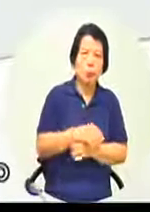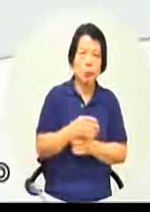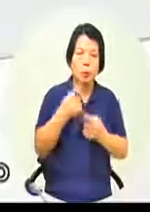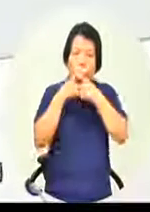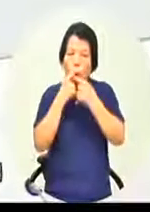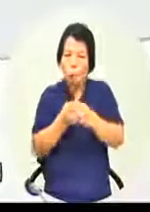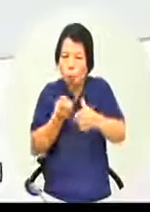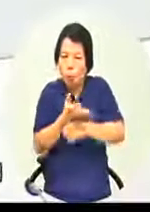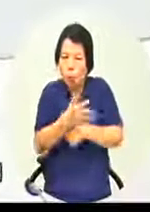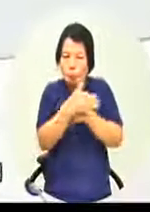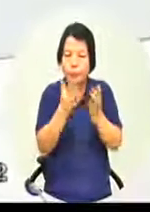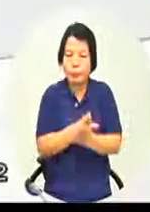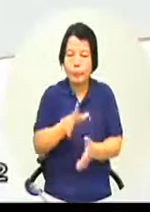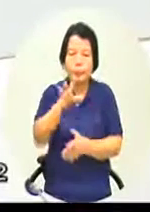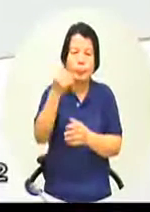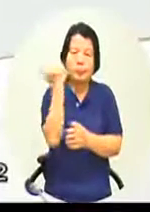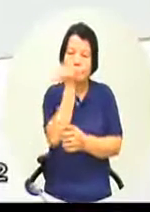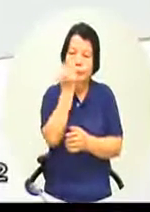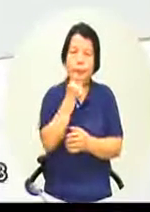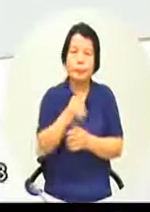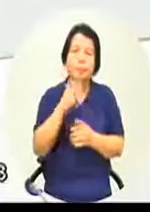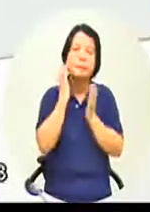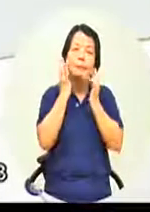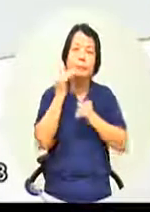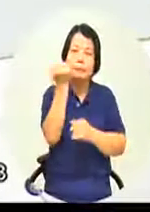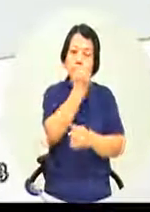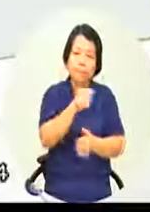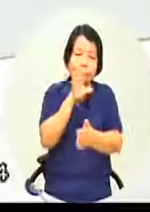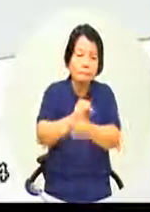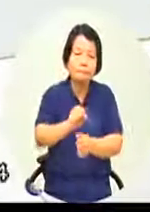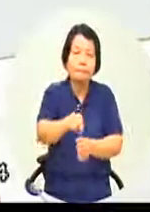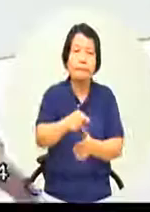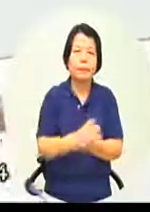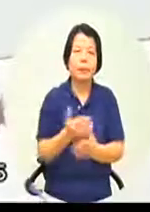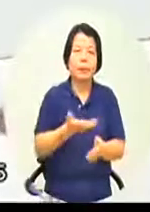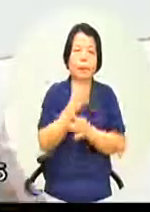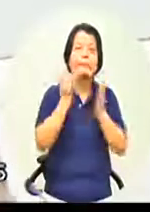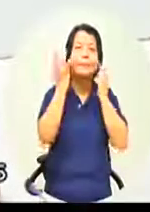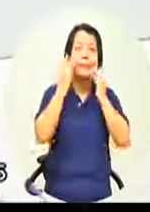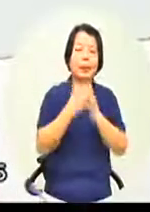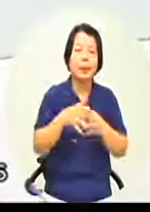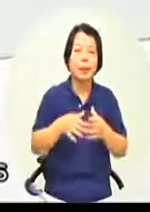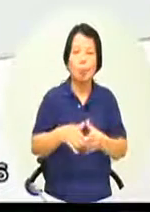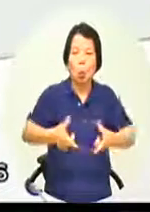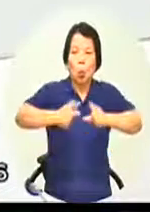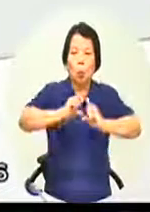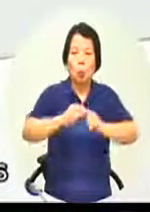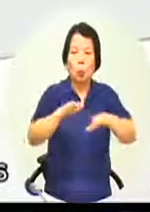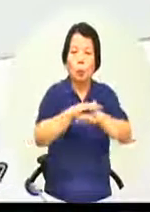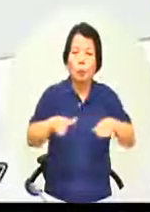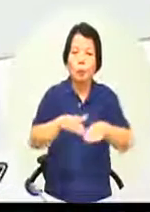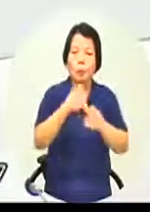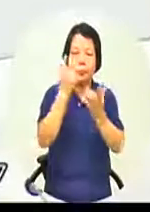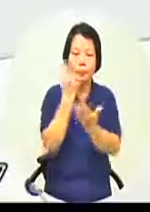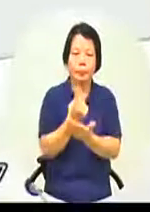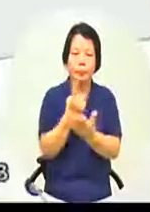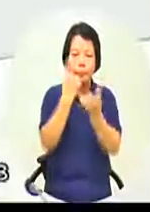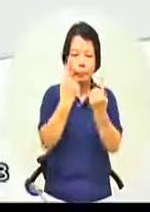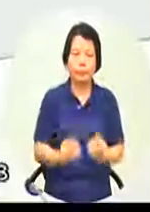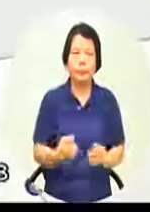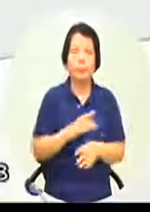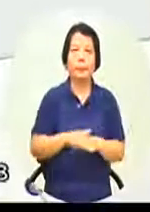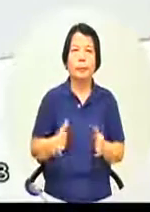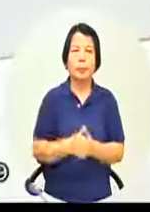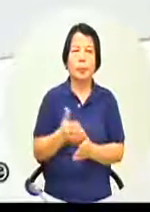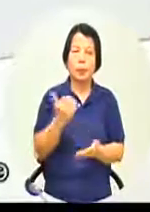能这样子做，让菜价恢复平稳？哦，这是第一个问题。第二个问题是想请教局长哦，